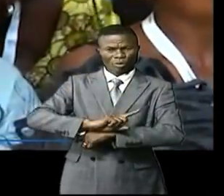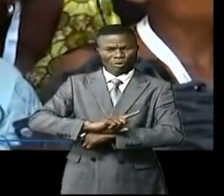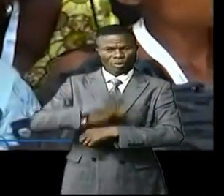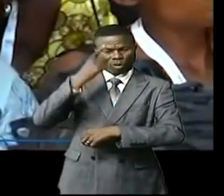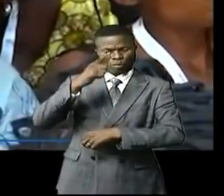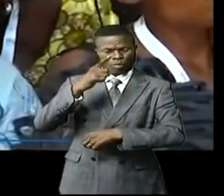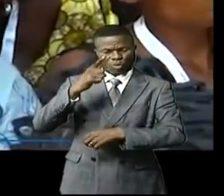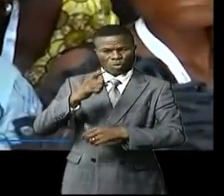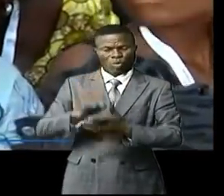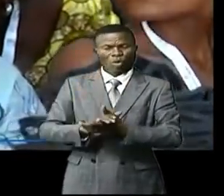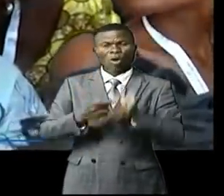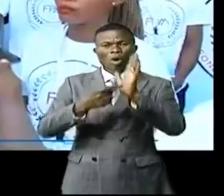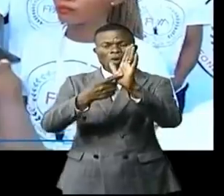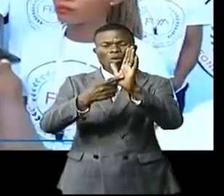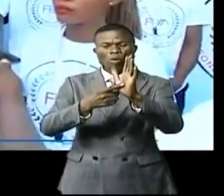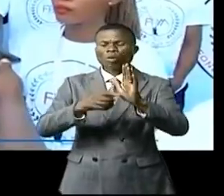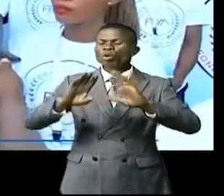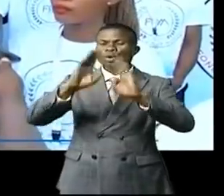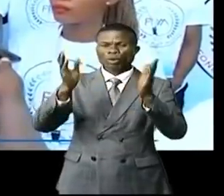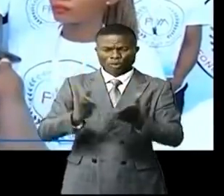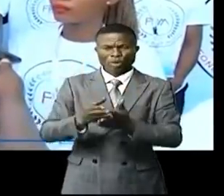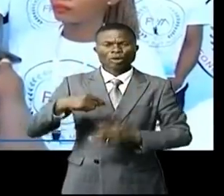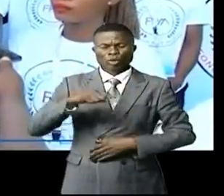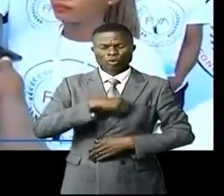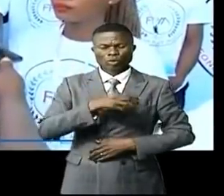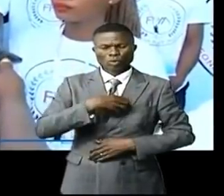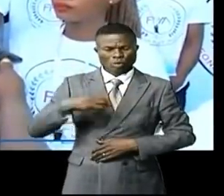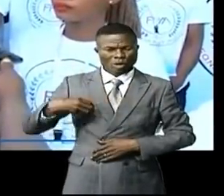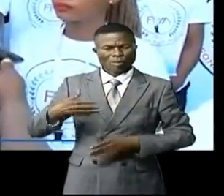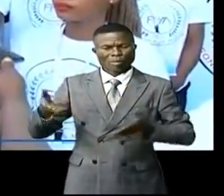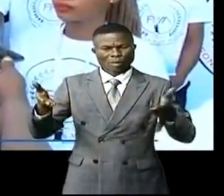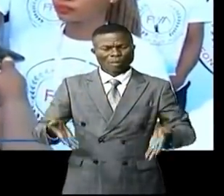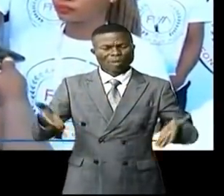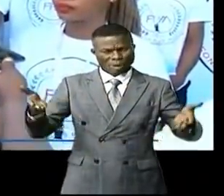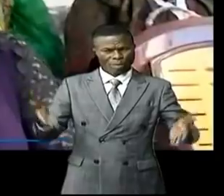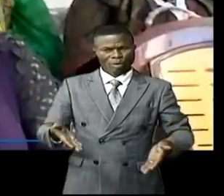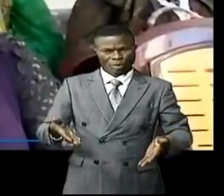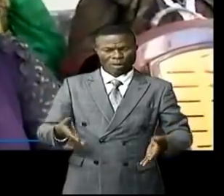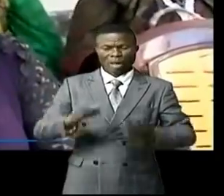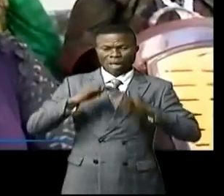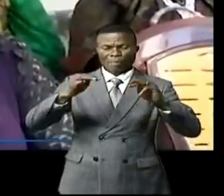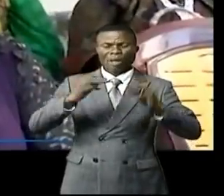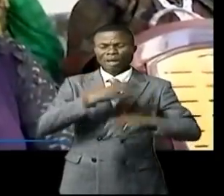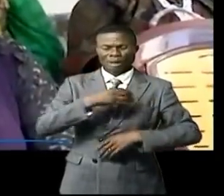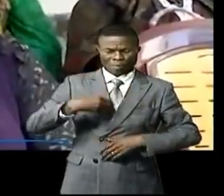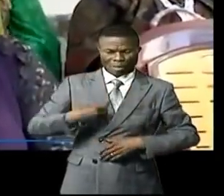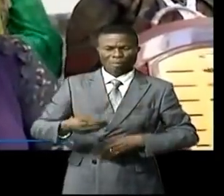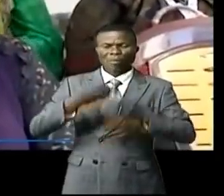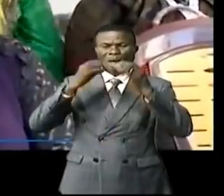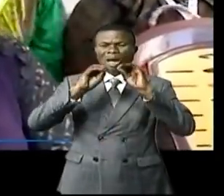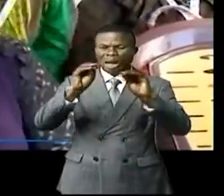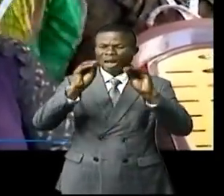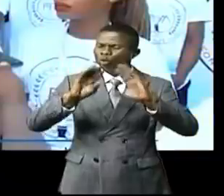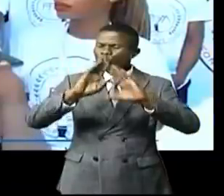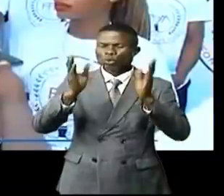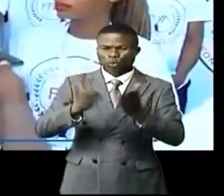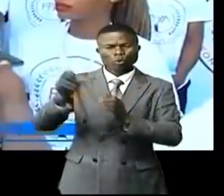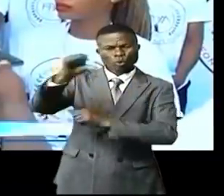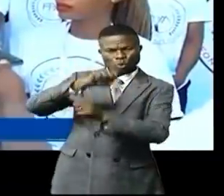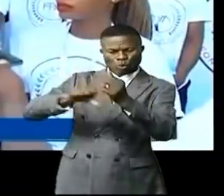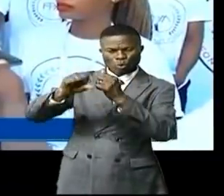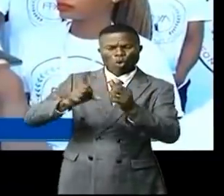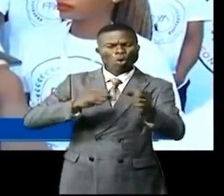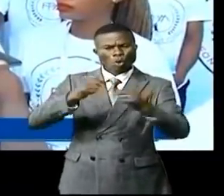au monde, mais c'est pour montrer à tous que nous sommes là, nous sommes présentes. C'est le message que chaque femme doit emmener chez elle, autour d'elle. Nous devons continuer le